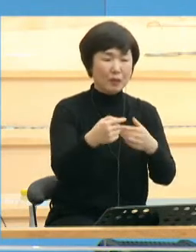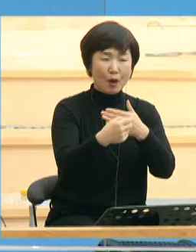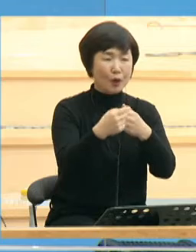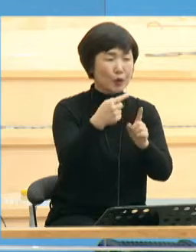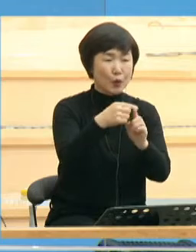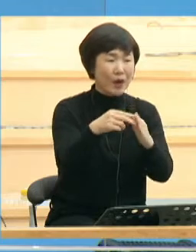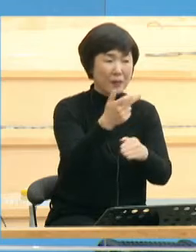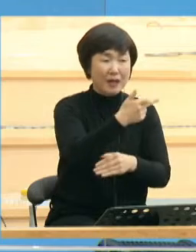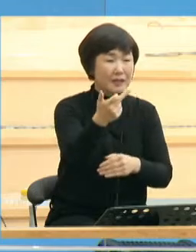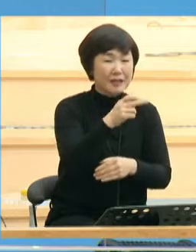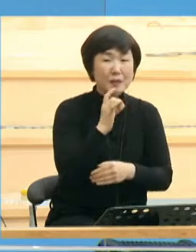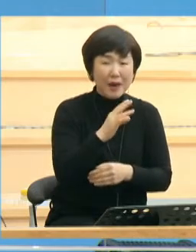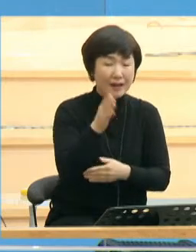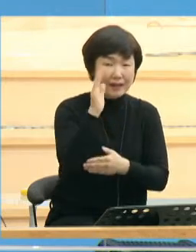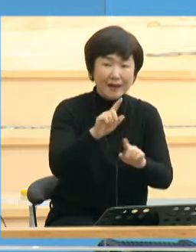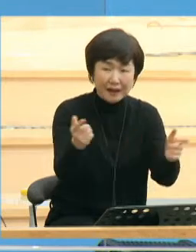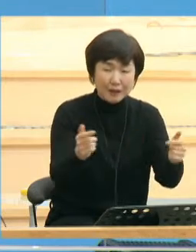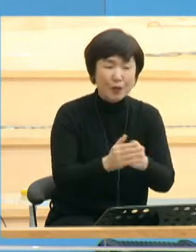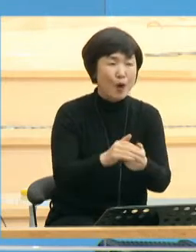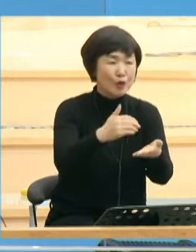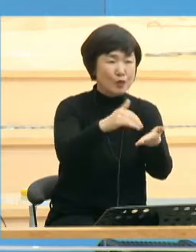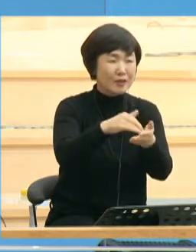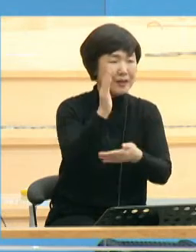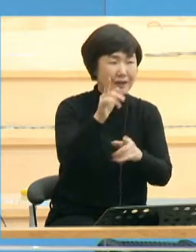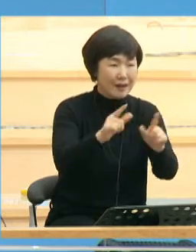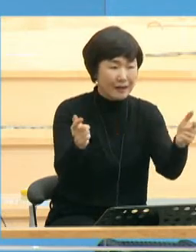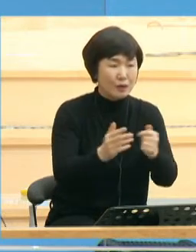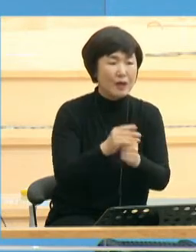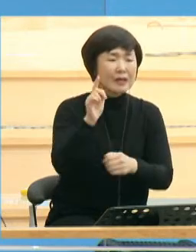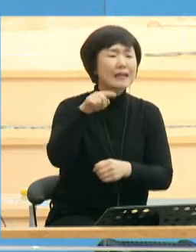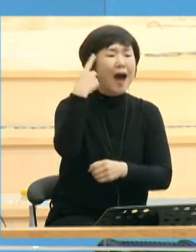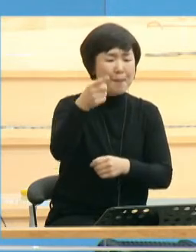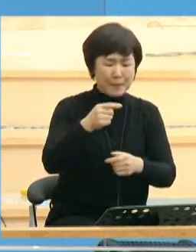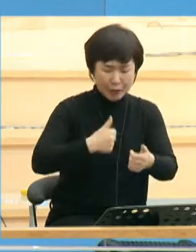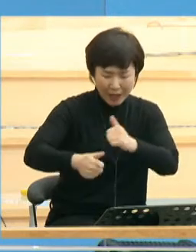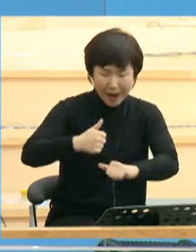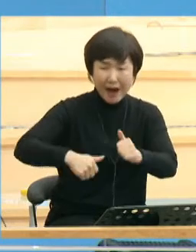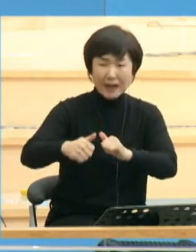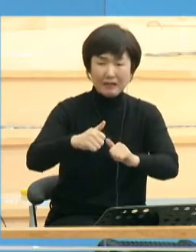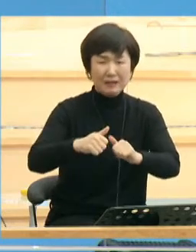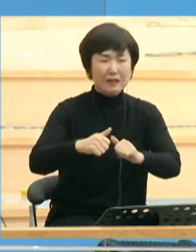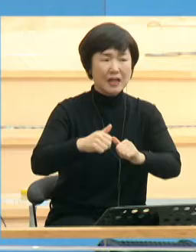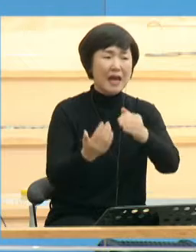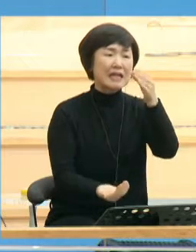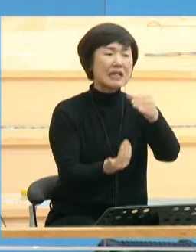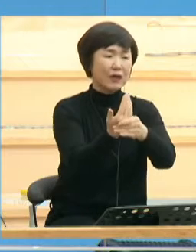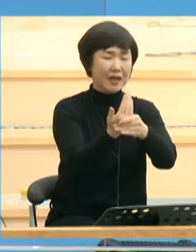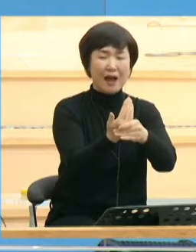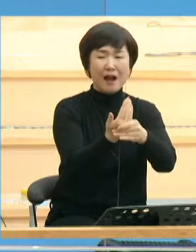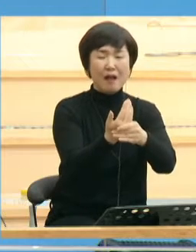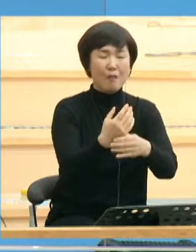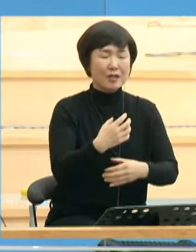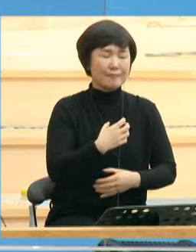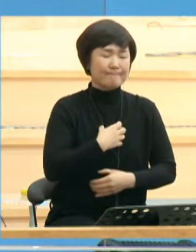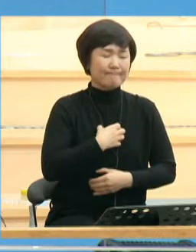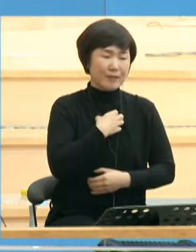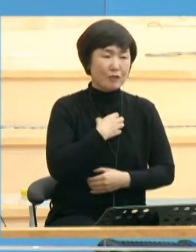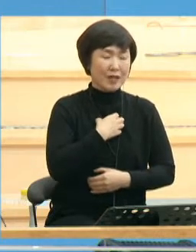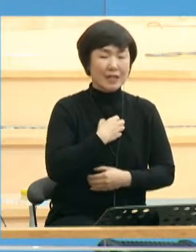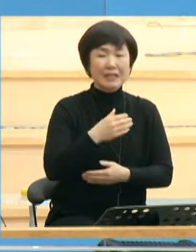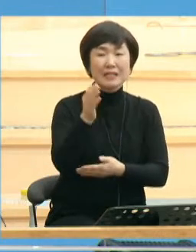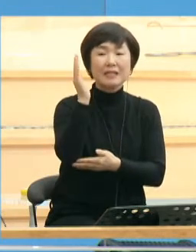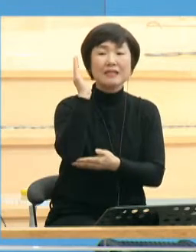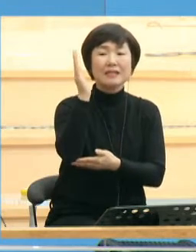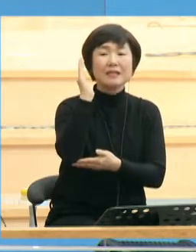아닙니다 축제 마늘 얘기하는 거 아니에요 다음체 네 지금 일어나는 p 그게 대해서 지금 얘기하고 있는 것입니다 자 오늘